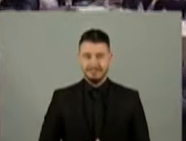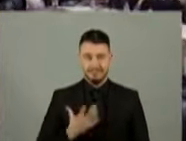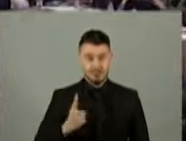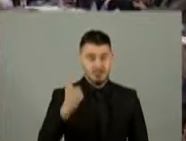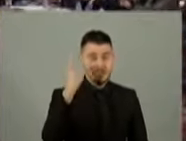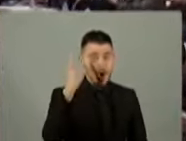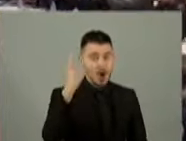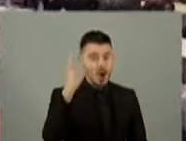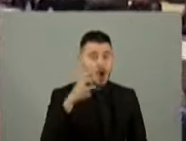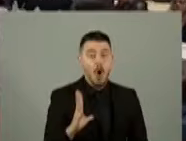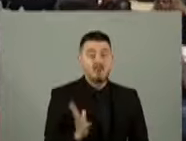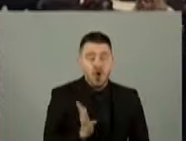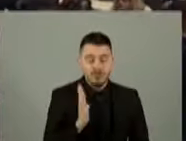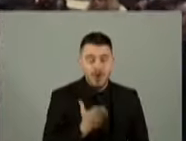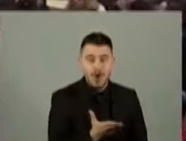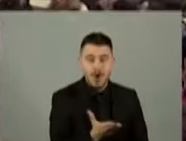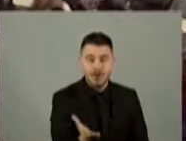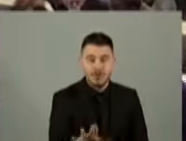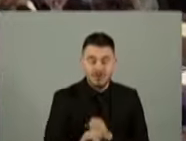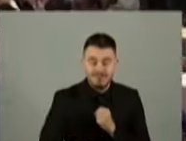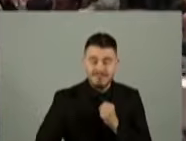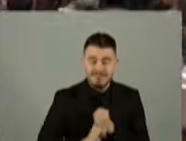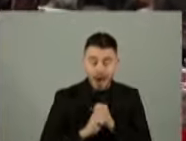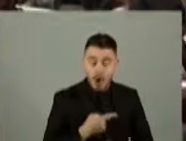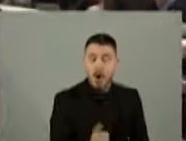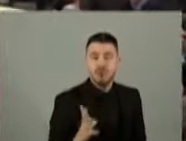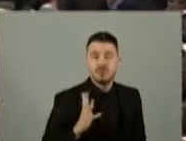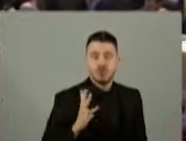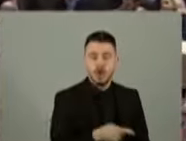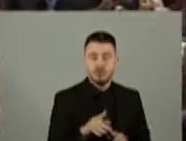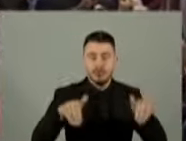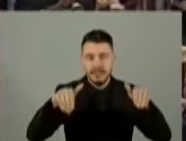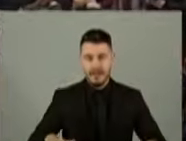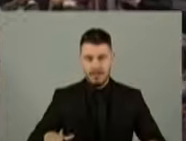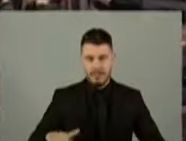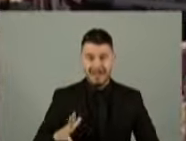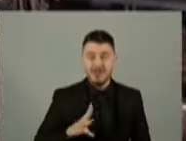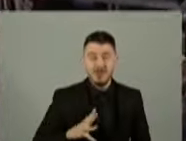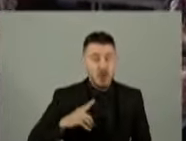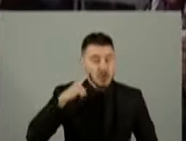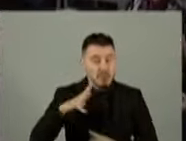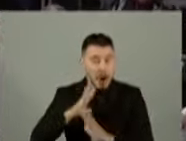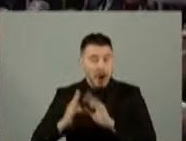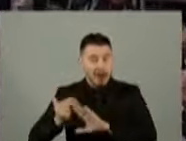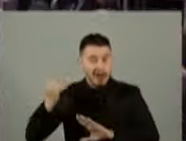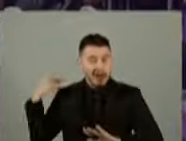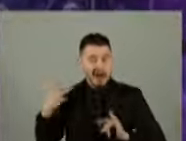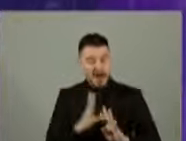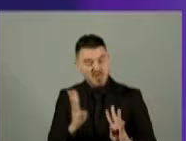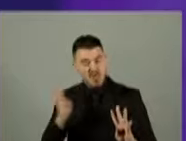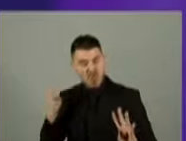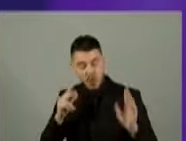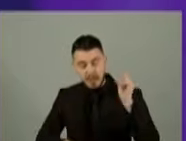του σύμβουλη κατά τη στοιχεία δεν θα τον είχαν αφήσει να πει ότι έχει δεύτερο γύρο ευρωεκλογές. Ναι, η πολιτική του. Μπορεί η οικονομική του σύμβουλη να είναι καλύτερη από του πολιτικού. Ή